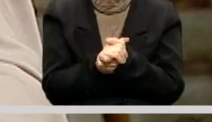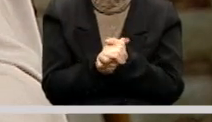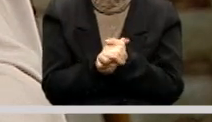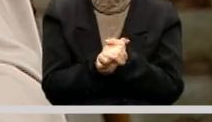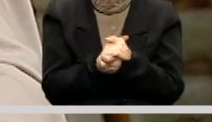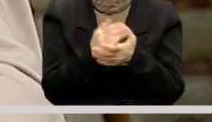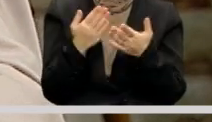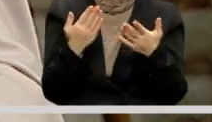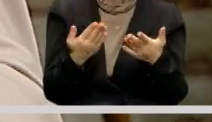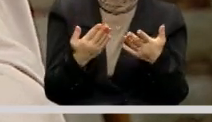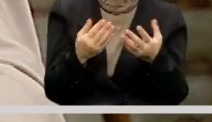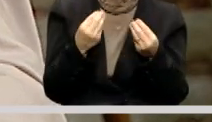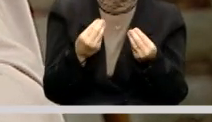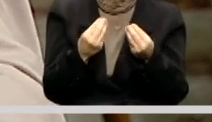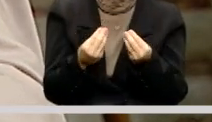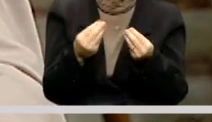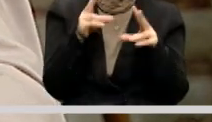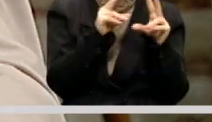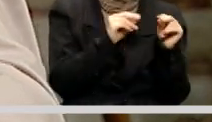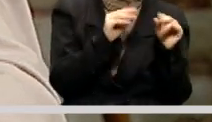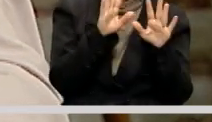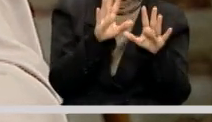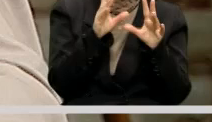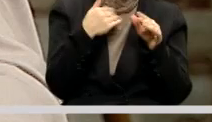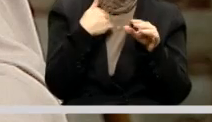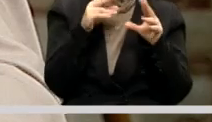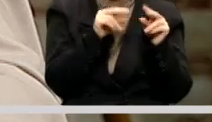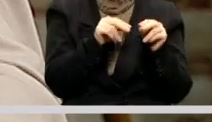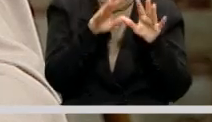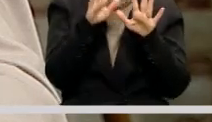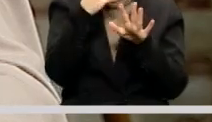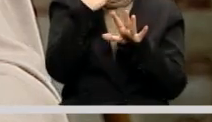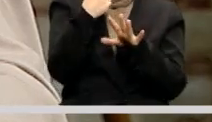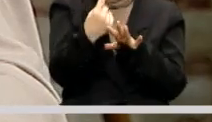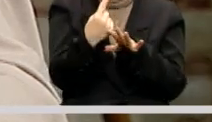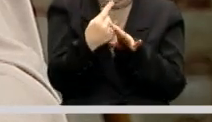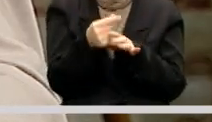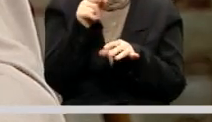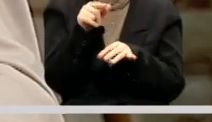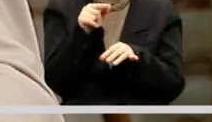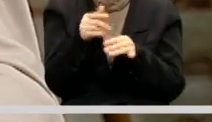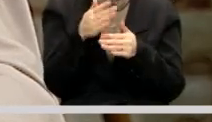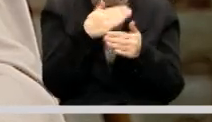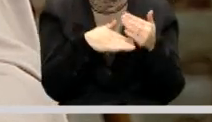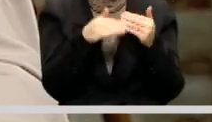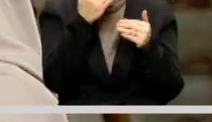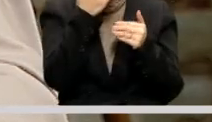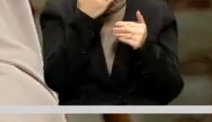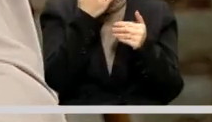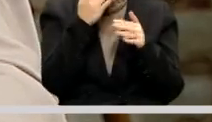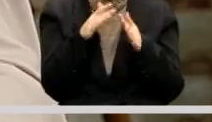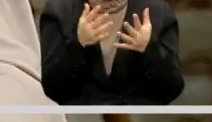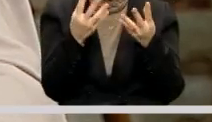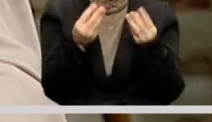Evet, aslında gayet güzel uyuyor kişi ama bununla ilgili böyle bir düşüncesi var. Bunu önce dokümante edip neyle karşı